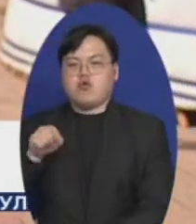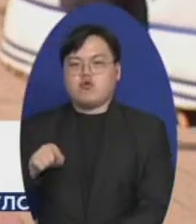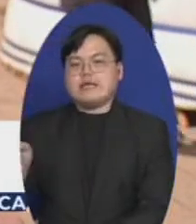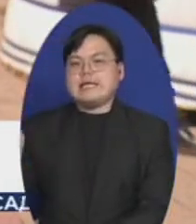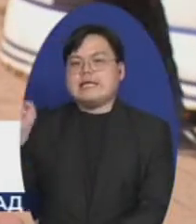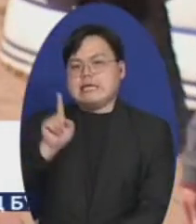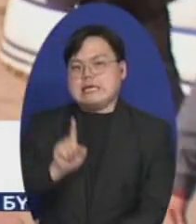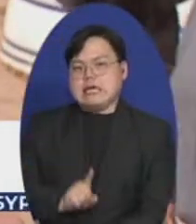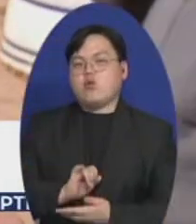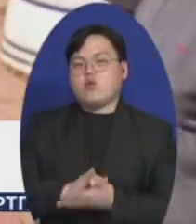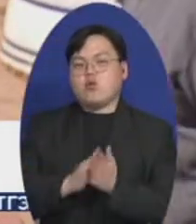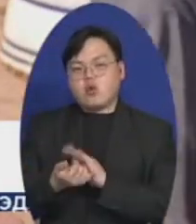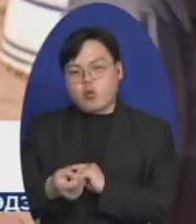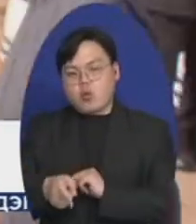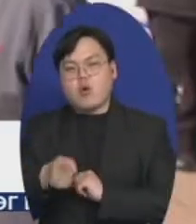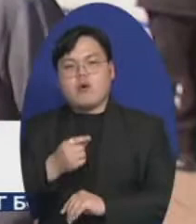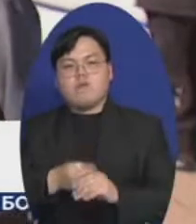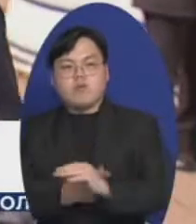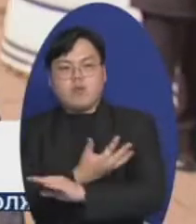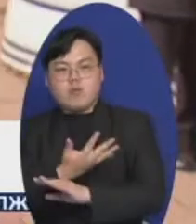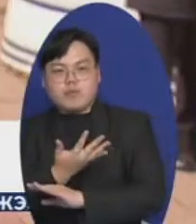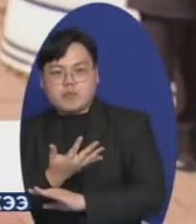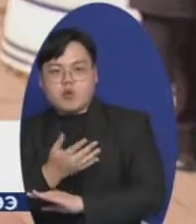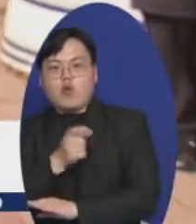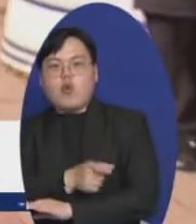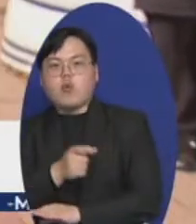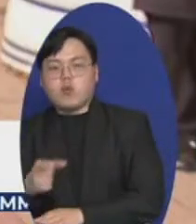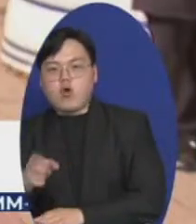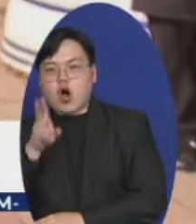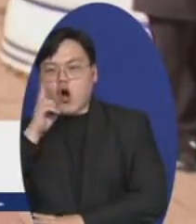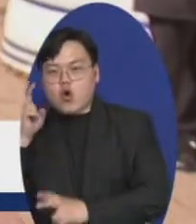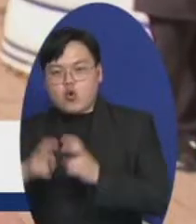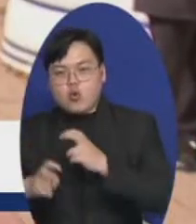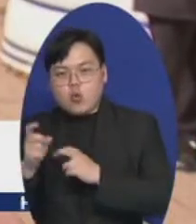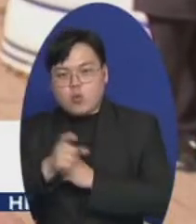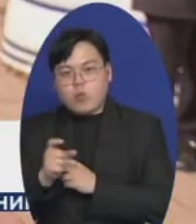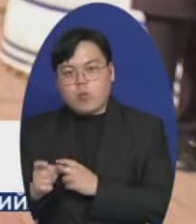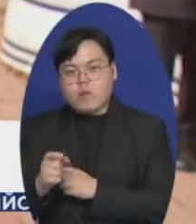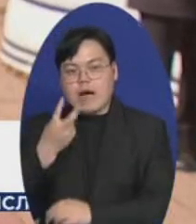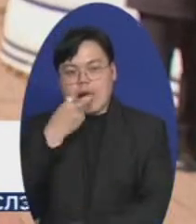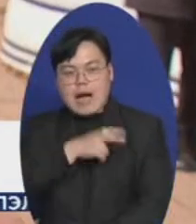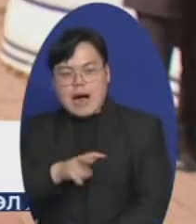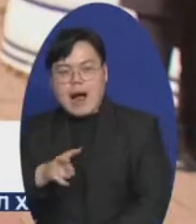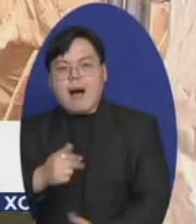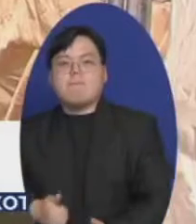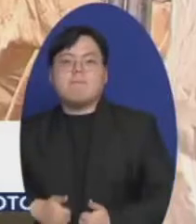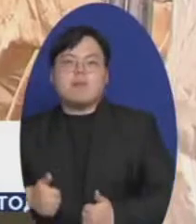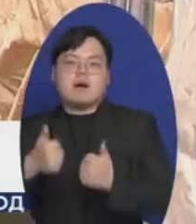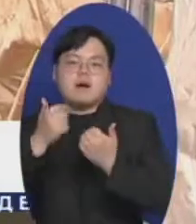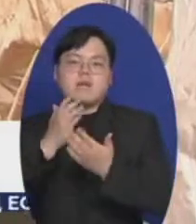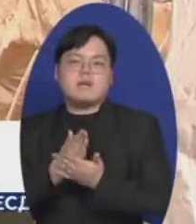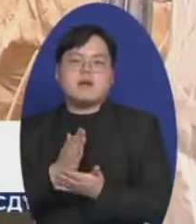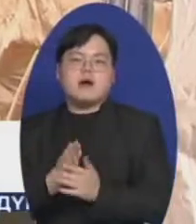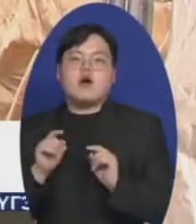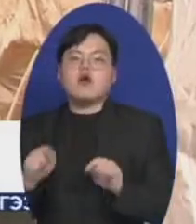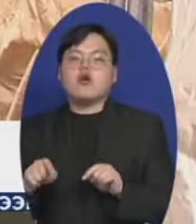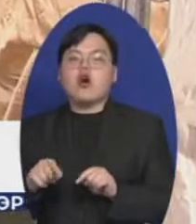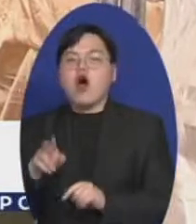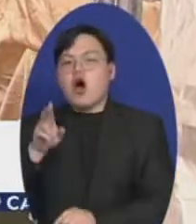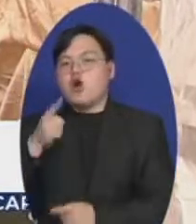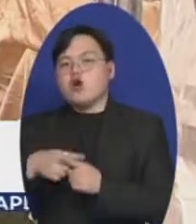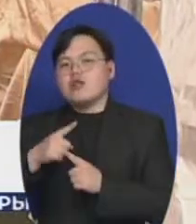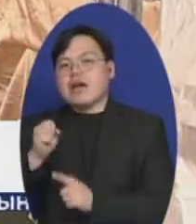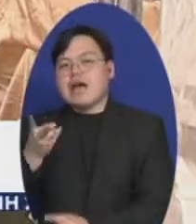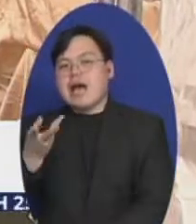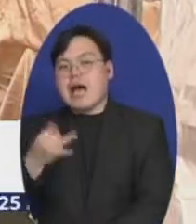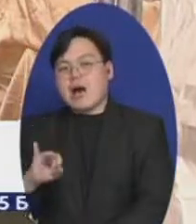оролцоод энэ тариачид хүнс үйлдвэрлэгчдийн хийж бүтээж байгааг харахад нэгээр бахарх сэтгэл төрж байна. Өнөөдөр хүнс